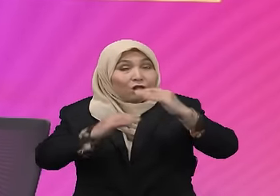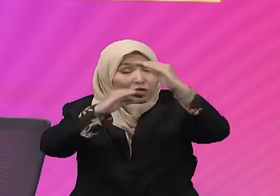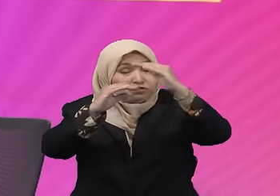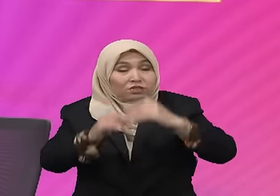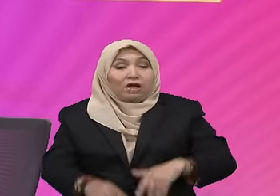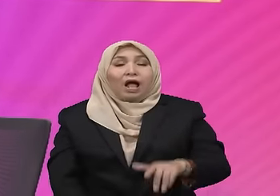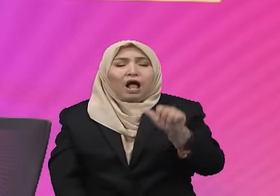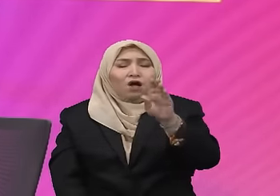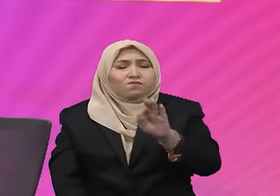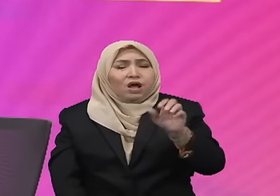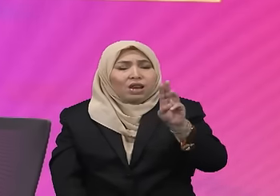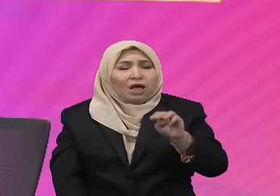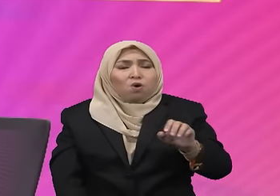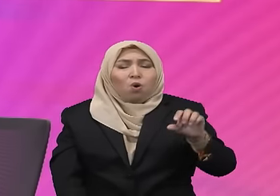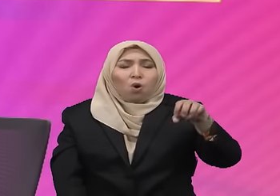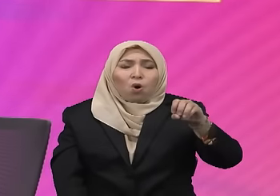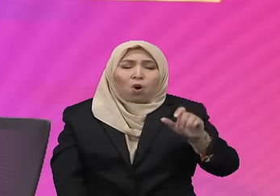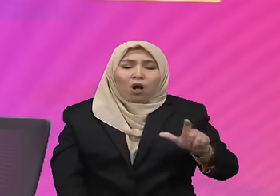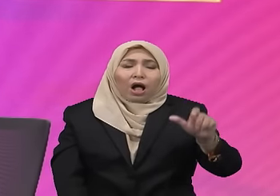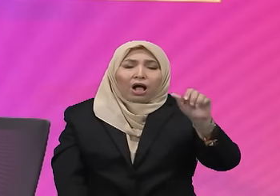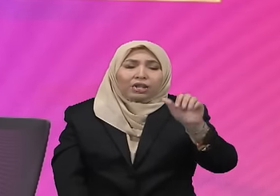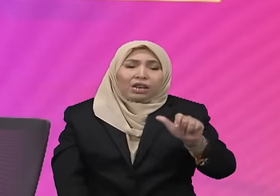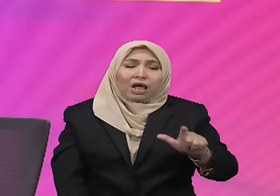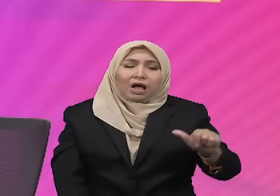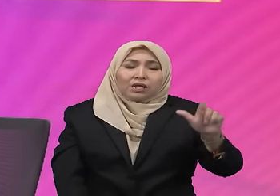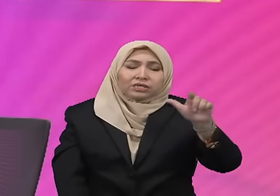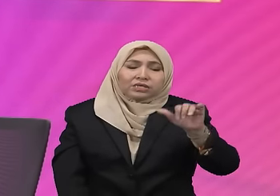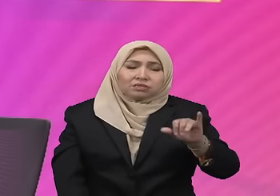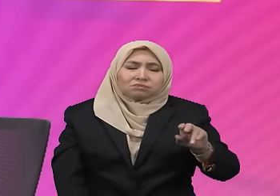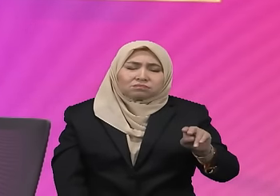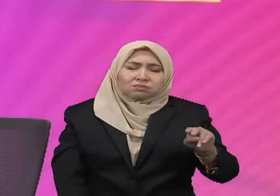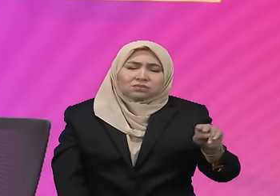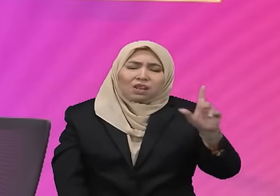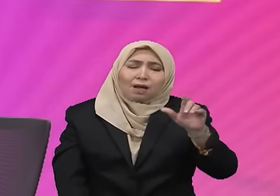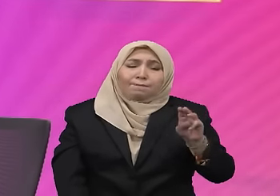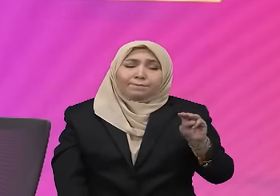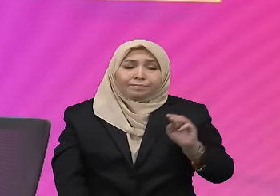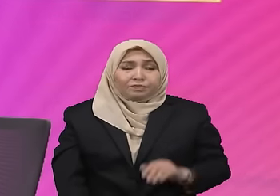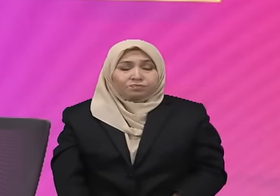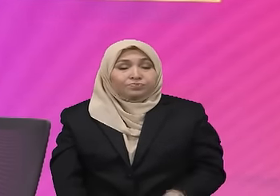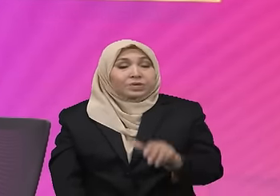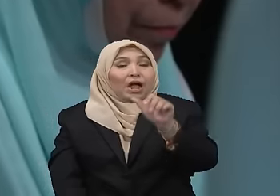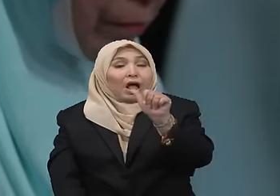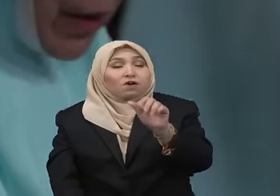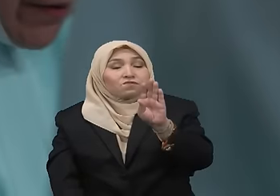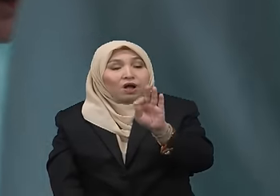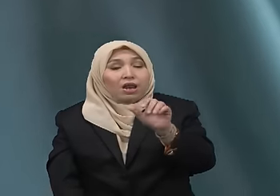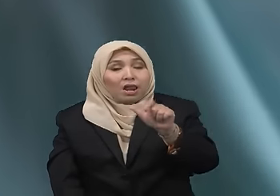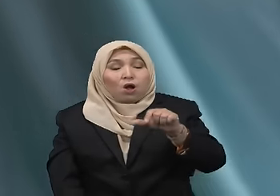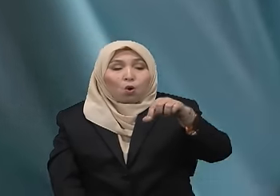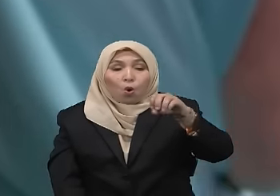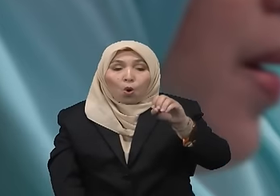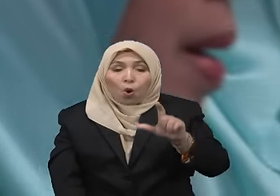tinggi. Afala qala la illam. Cuba.